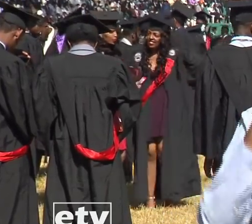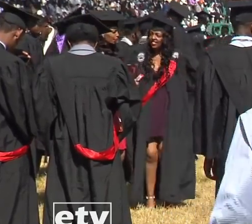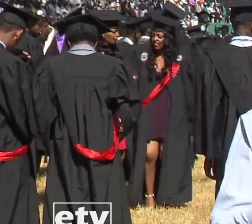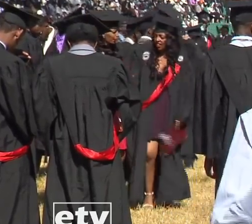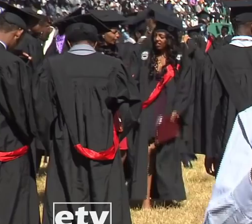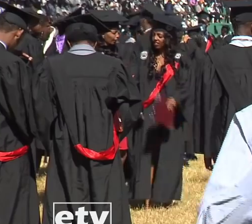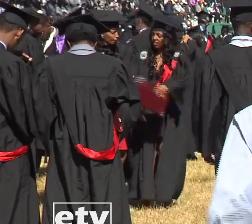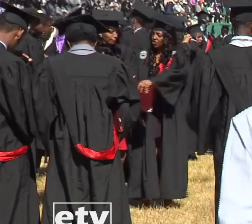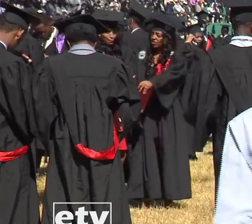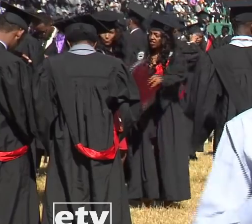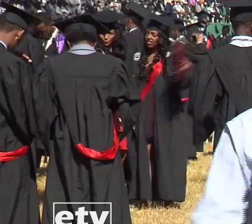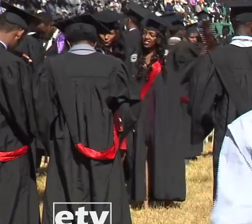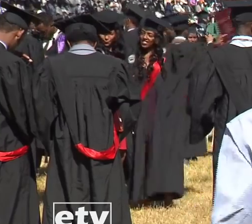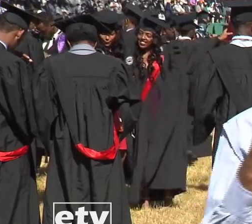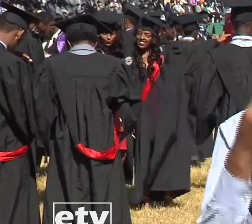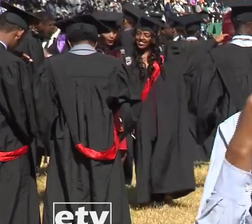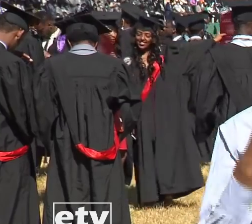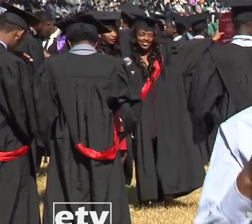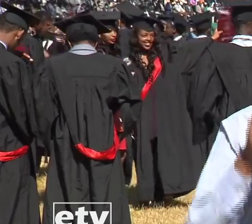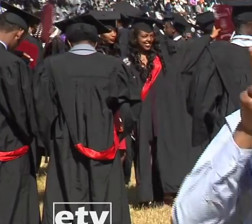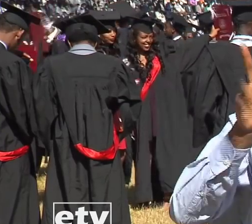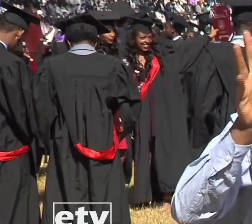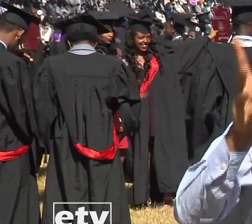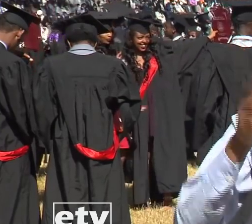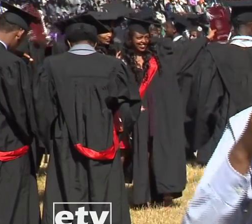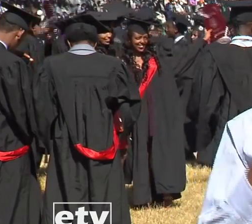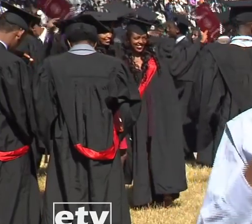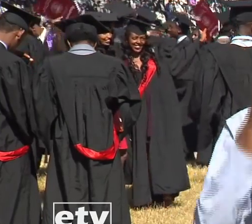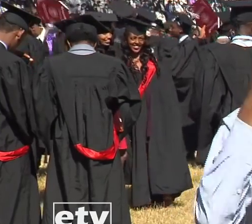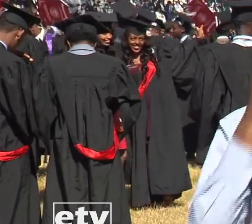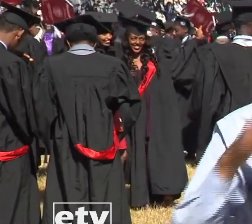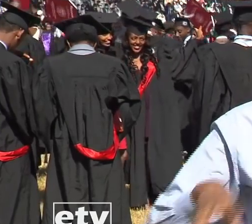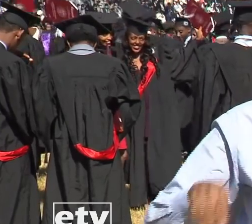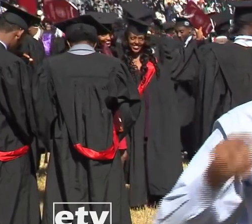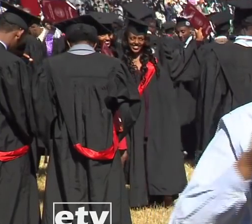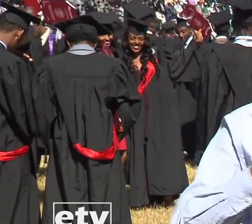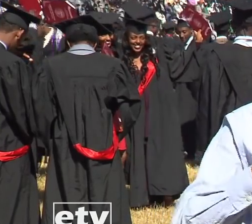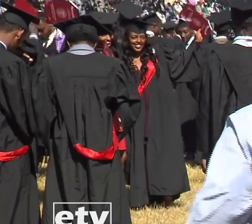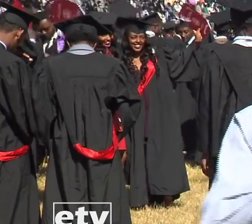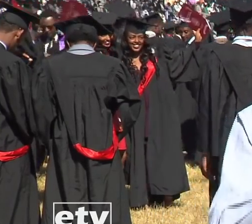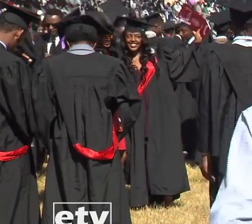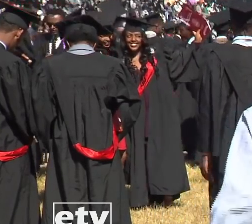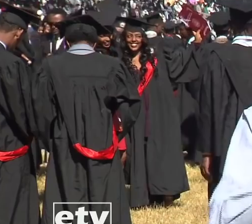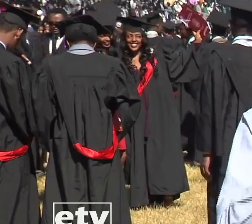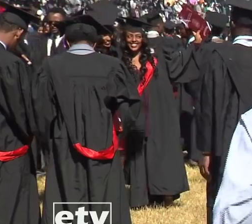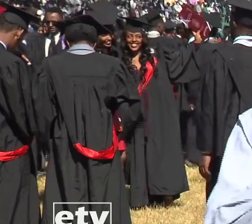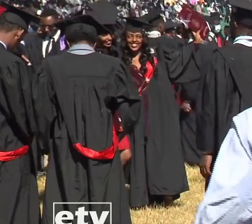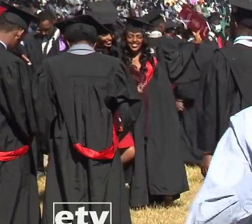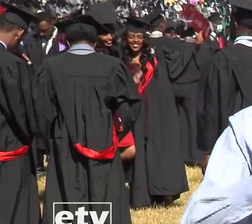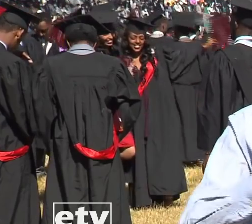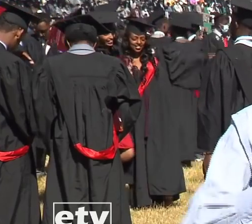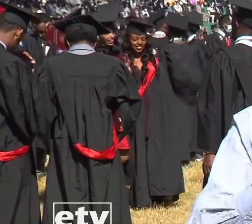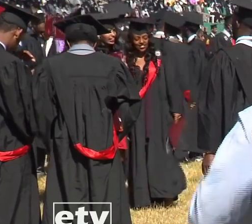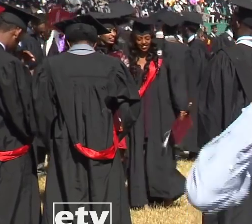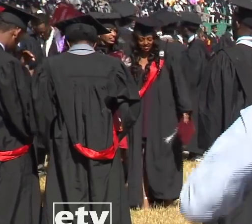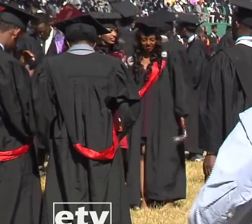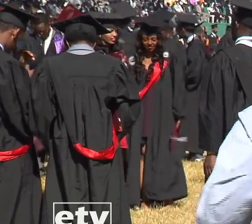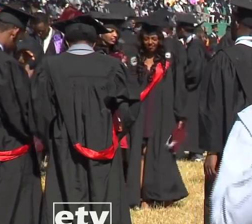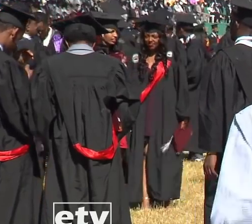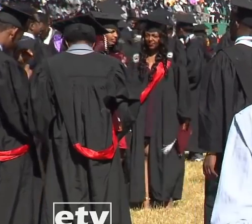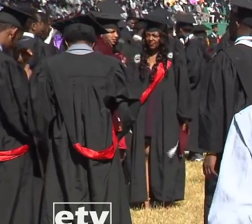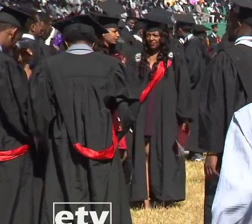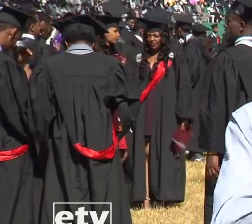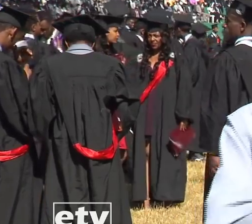ይማራሉ። በዚህም መሰረት በየጉዳት አይነታቸው ስናይ 36 የሚደርሱ አይነ ስውራን ተማሪዎች በህግ፣ በሶሻል ወርክ እና በተለያዩ የትምህርት